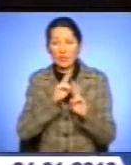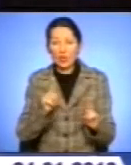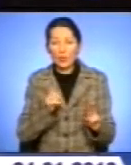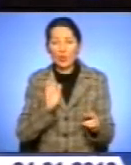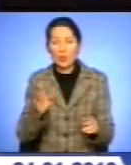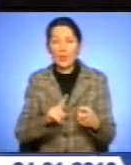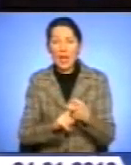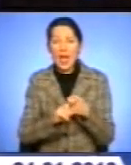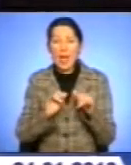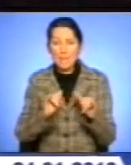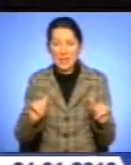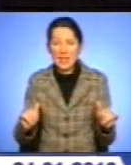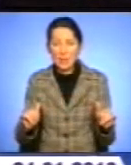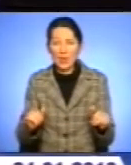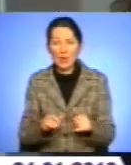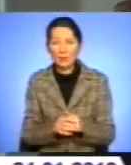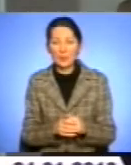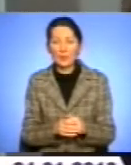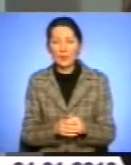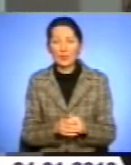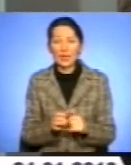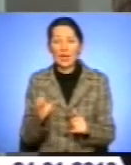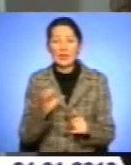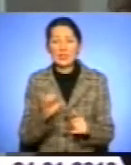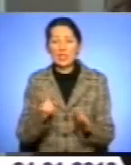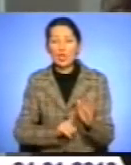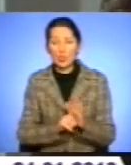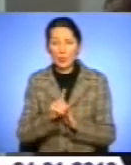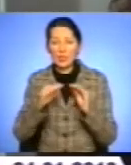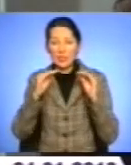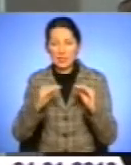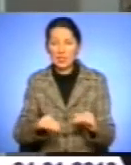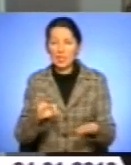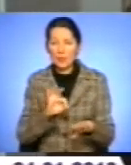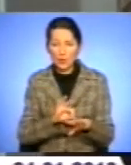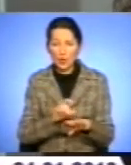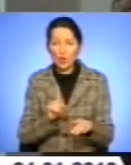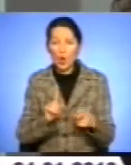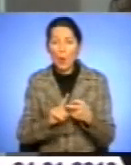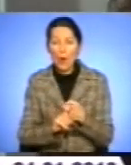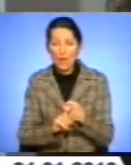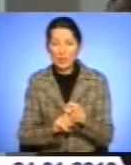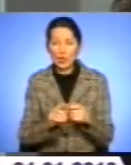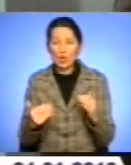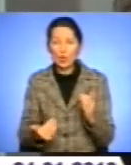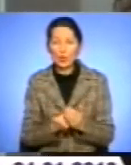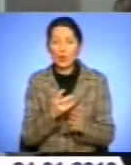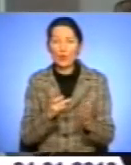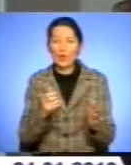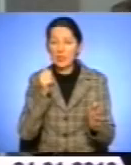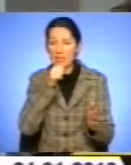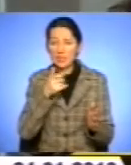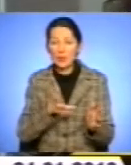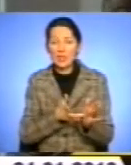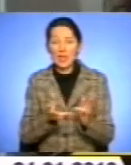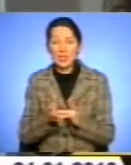діти віком від 3 до 9 років. Спеціалісти Головного управління Державної санітарно-епідеміологічної служби в області зазначають,